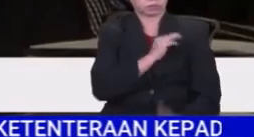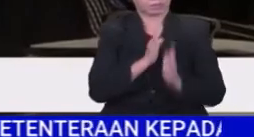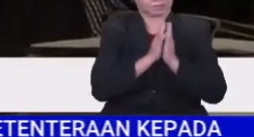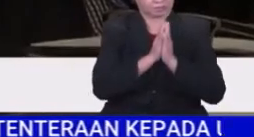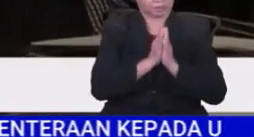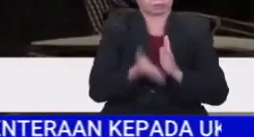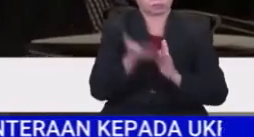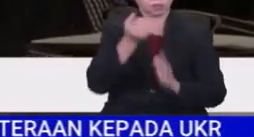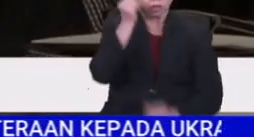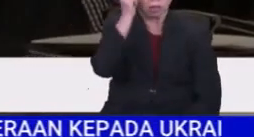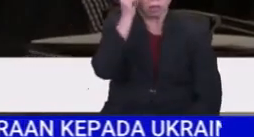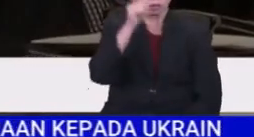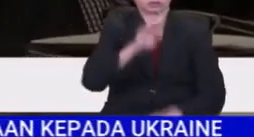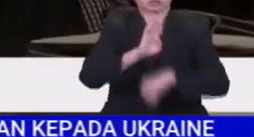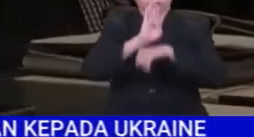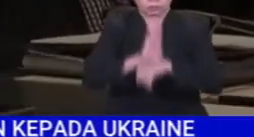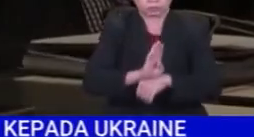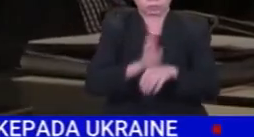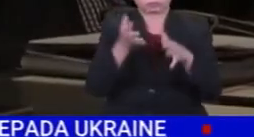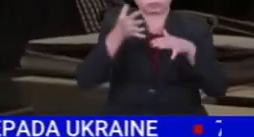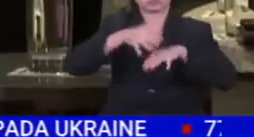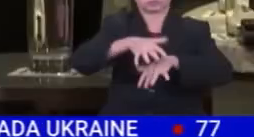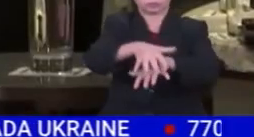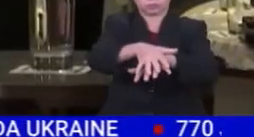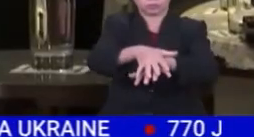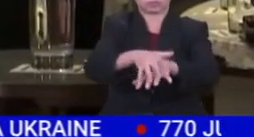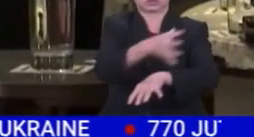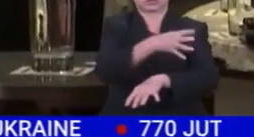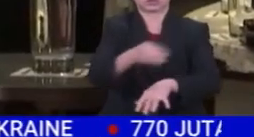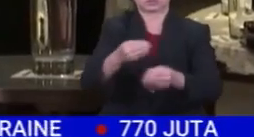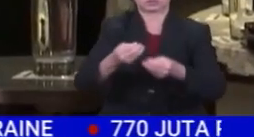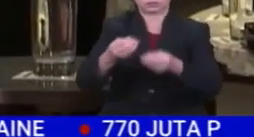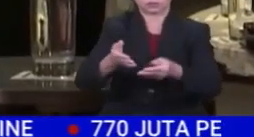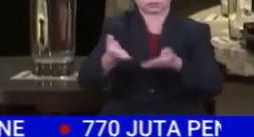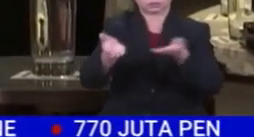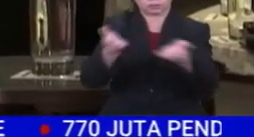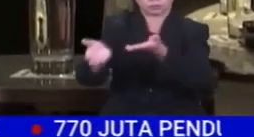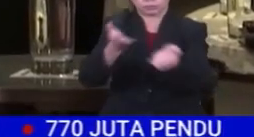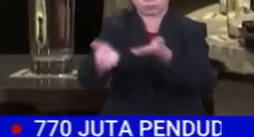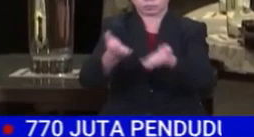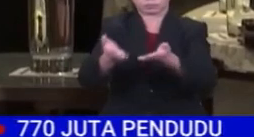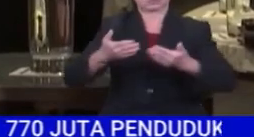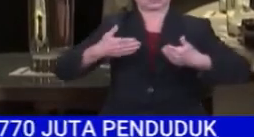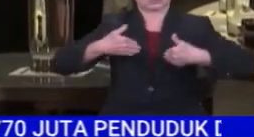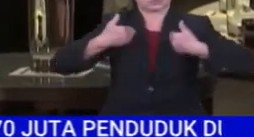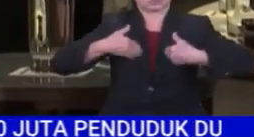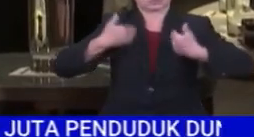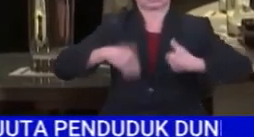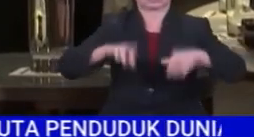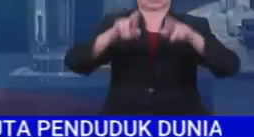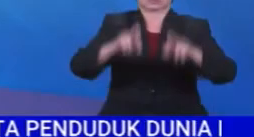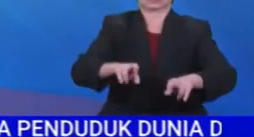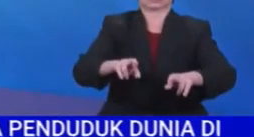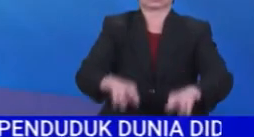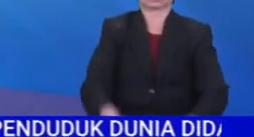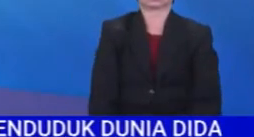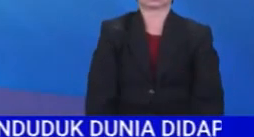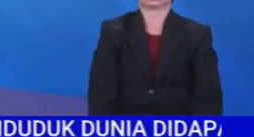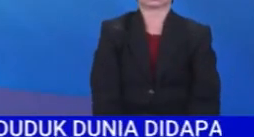meningkatkan Penghayatan dan pembudayaan integrity seterusnya memberi perhimatekmi mensejahterakan rakyat